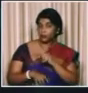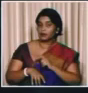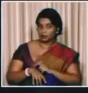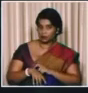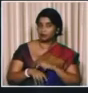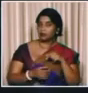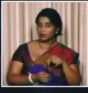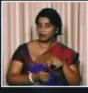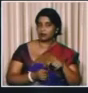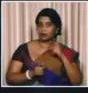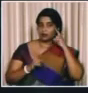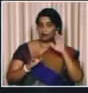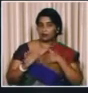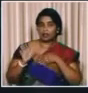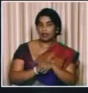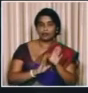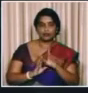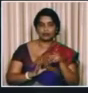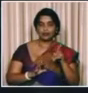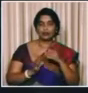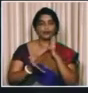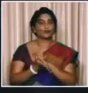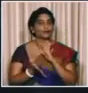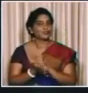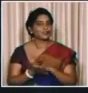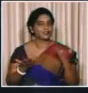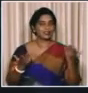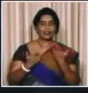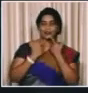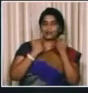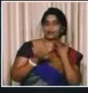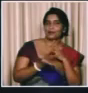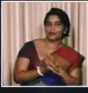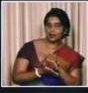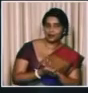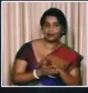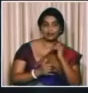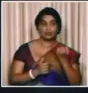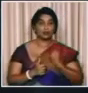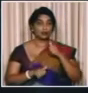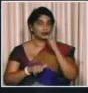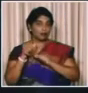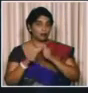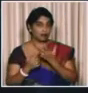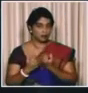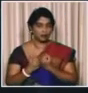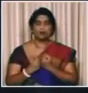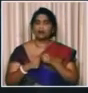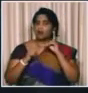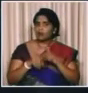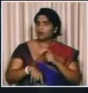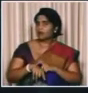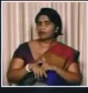මොකද මේ අනවශ්‍ය ඇතුල්වීම නෙවෙයි ඔවුන්ගේ සංවස්තර ඔවුන්ගේ තියෙන උත්සව අවස්ථා සමහර අයට වෛද්‍ය පහසුකම් ලබා ගන්න මේ